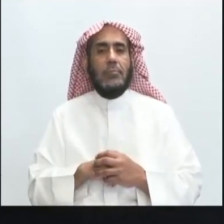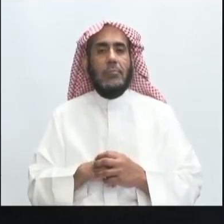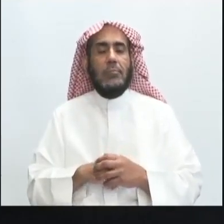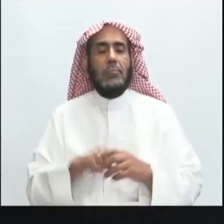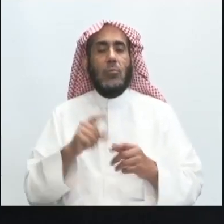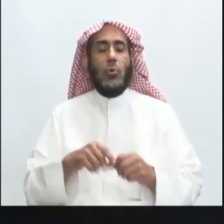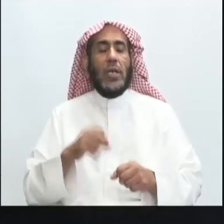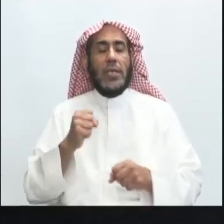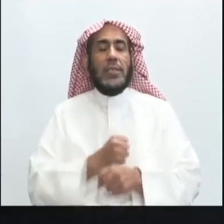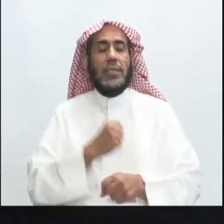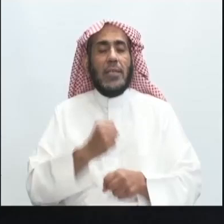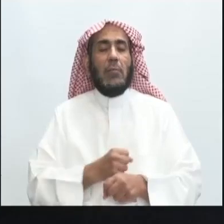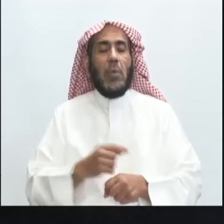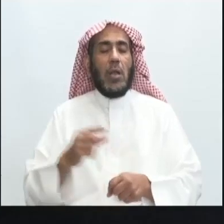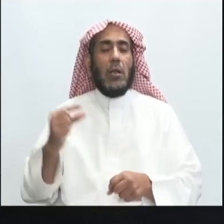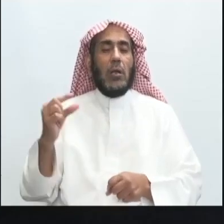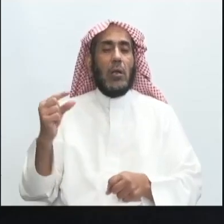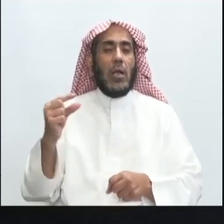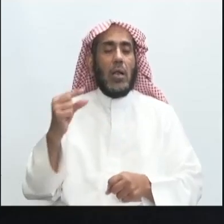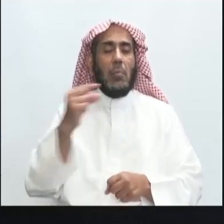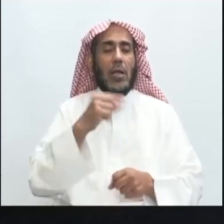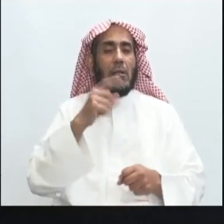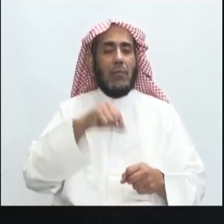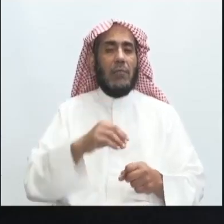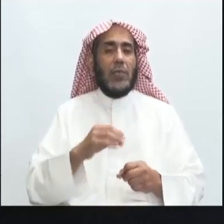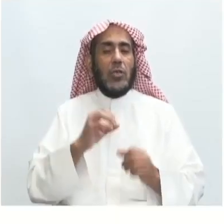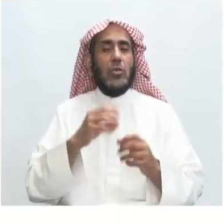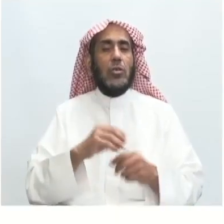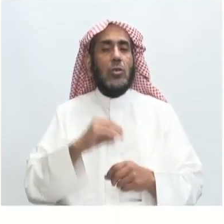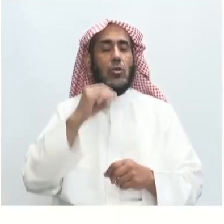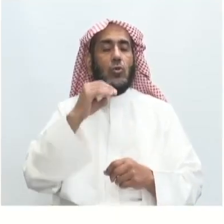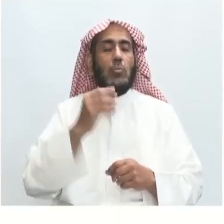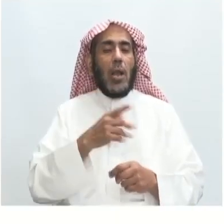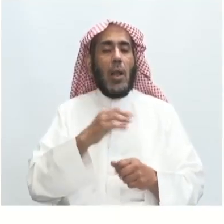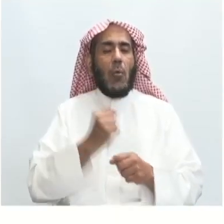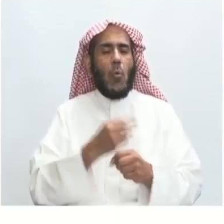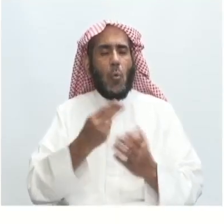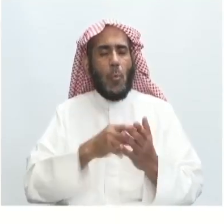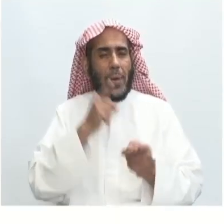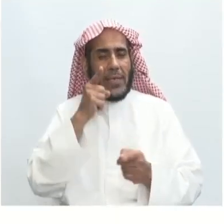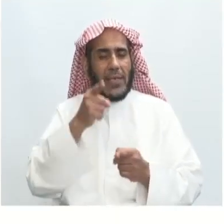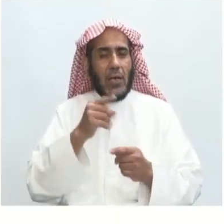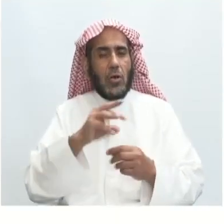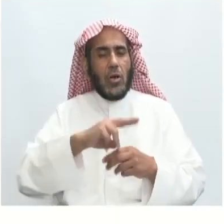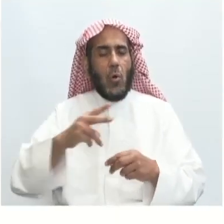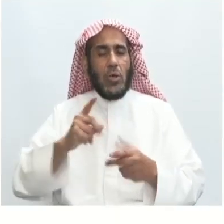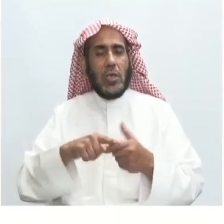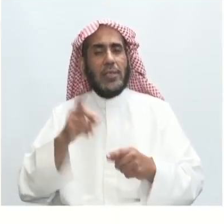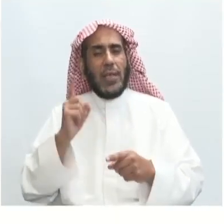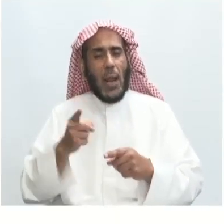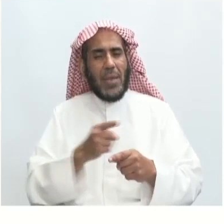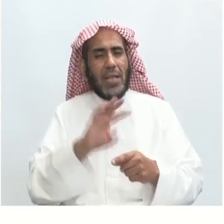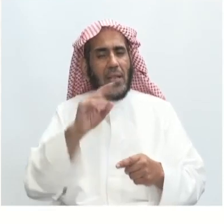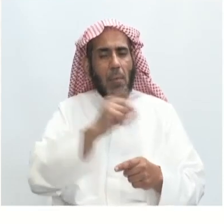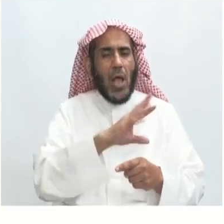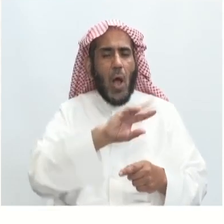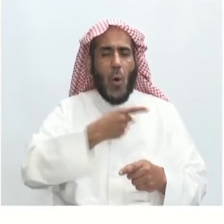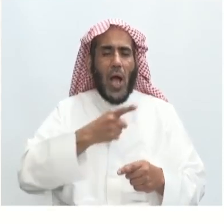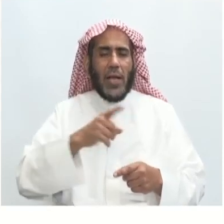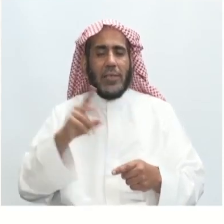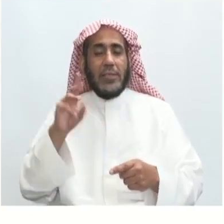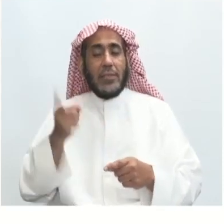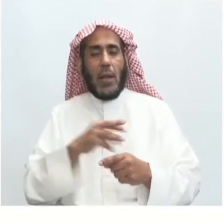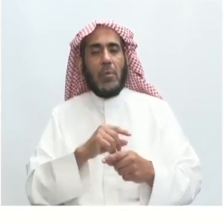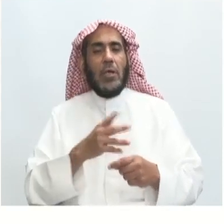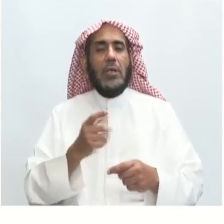هنا استعمل الكلمات الاتيه في الجمله او جمل الانشاء حدد نوع الانشاء طبعا نوع الانشاء تقول طلبي او غير او غير